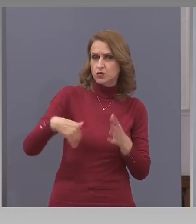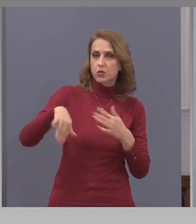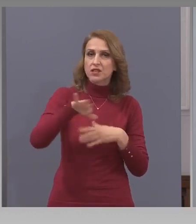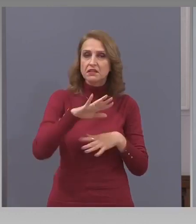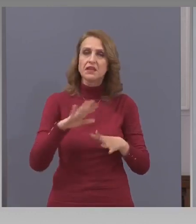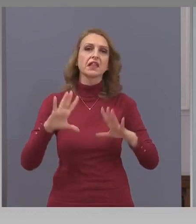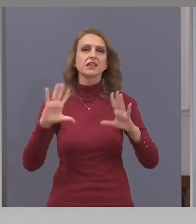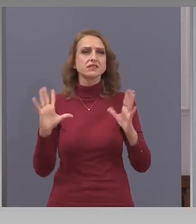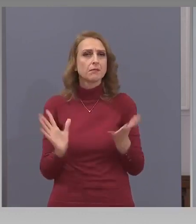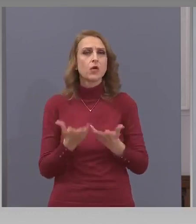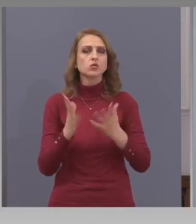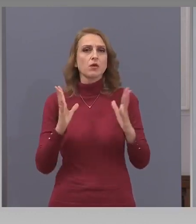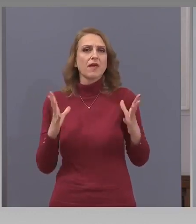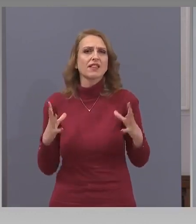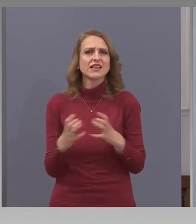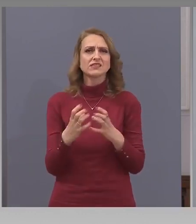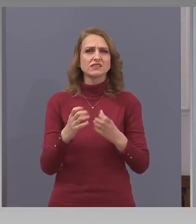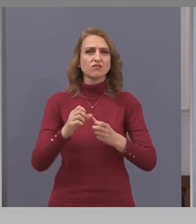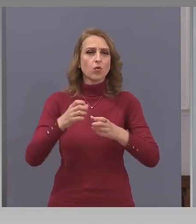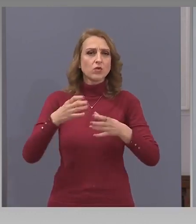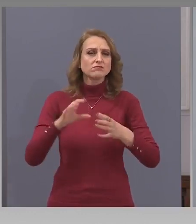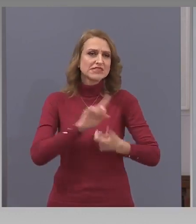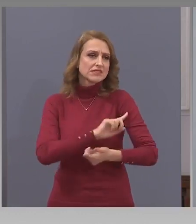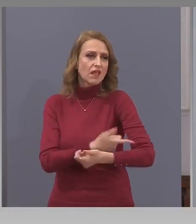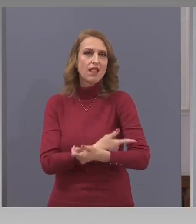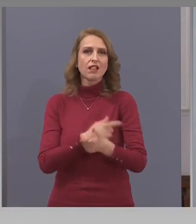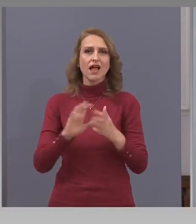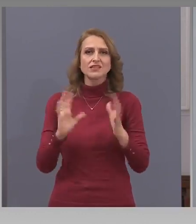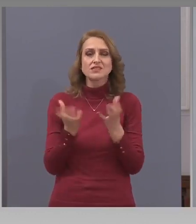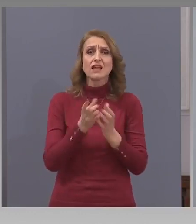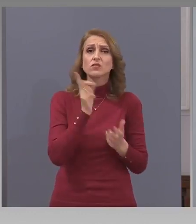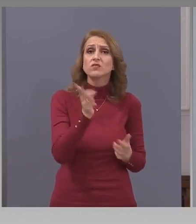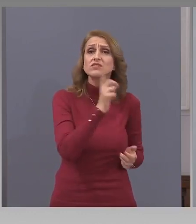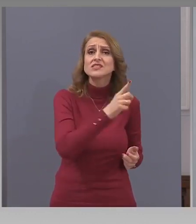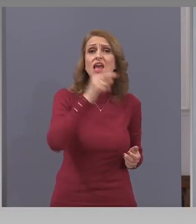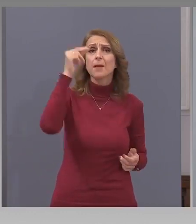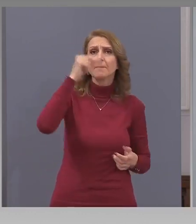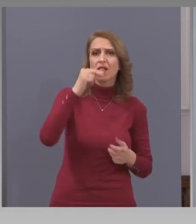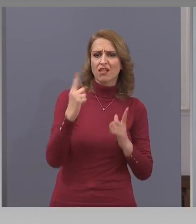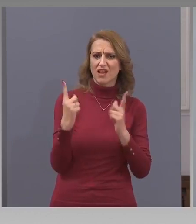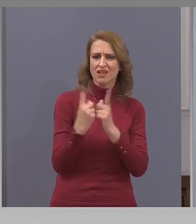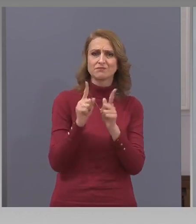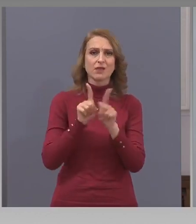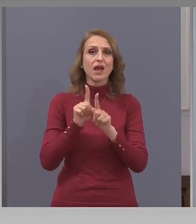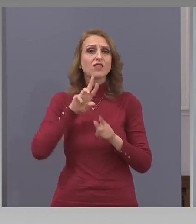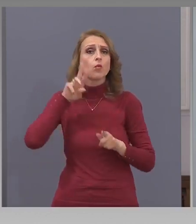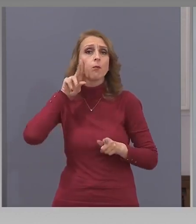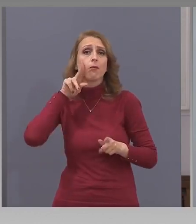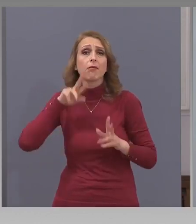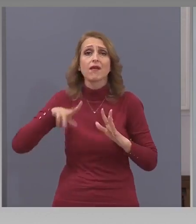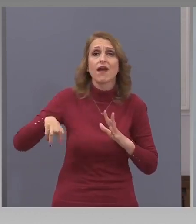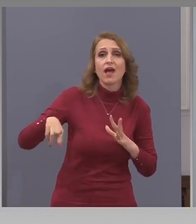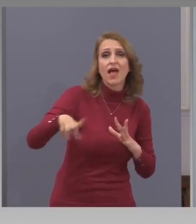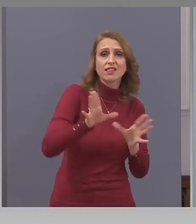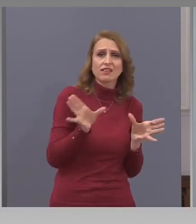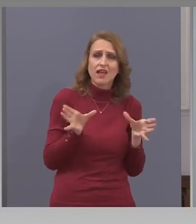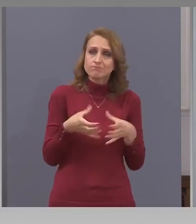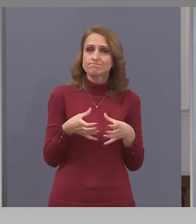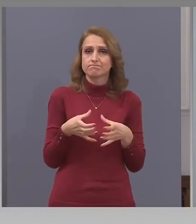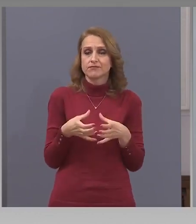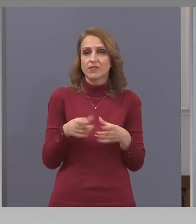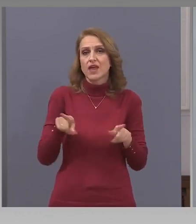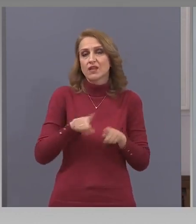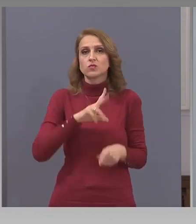с единството, силата, заедно, всеки българин, за всеки българин, брат за брата да бъде,